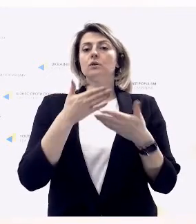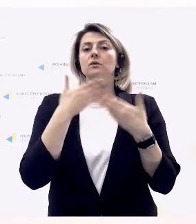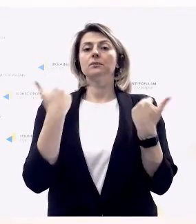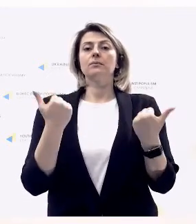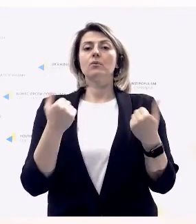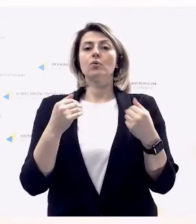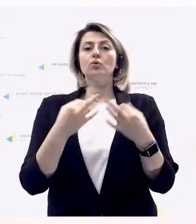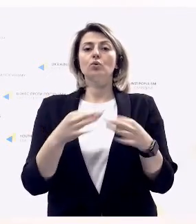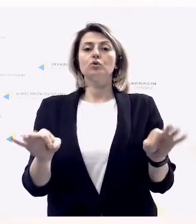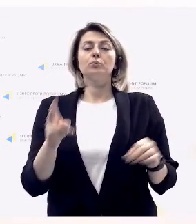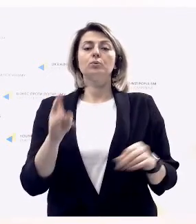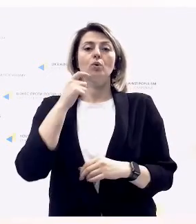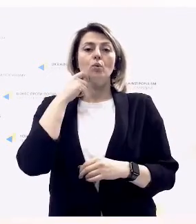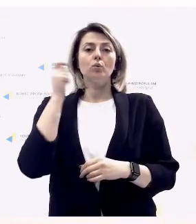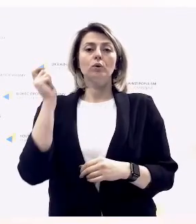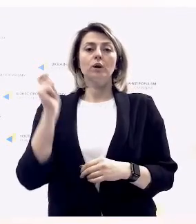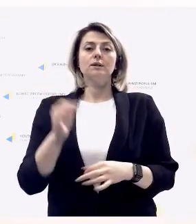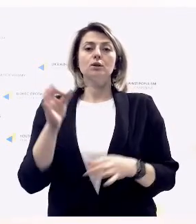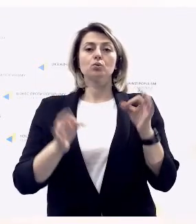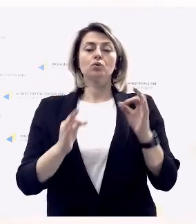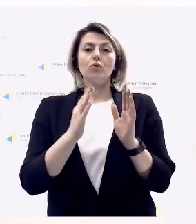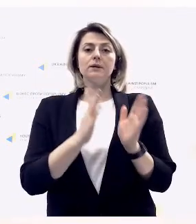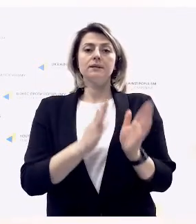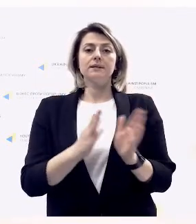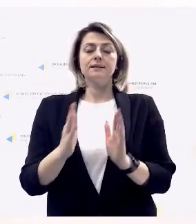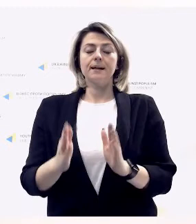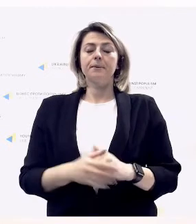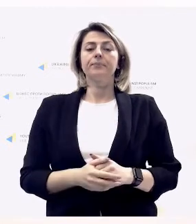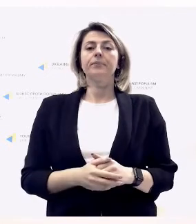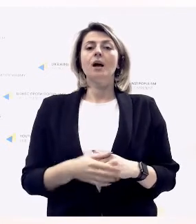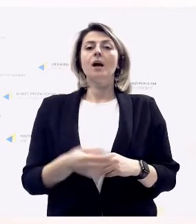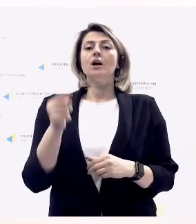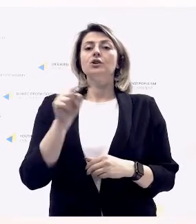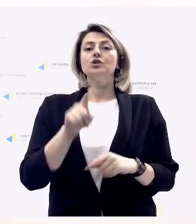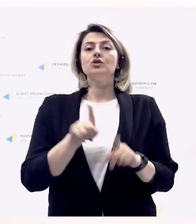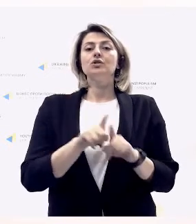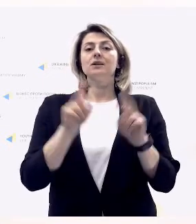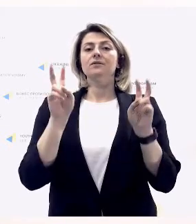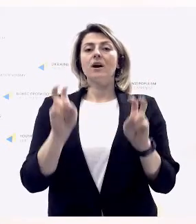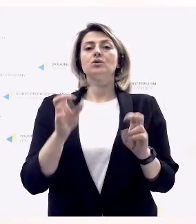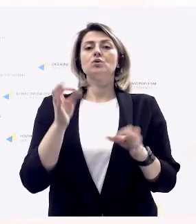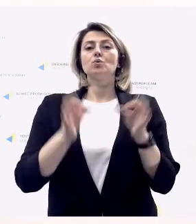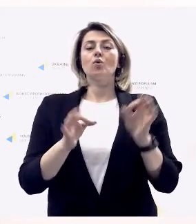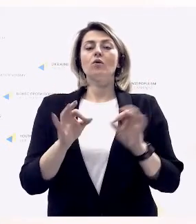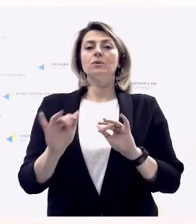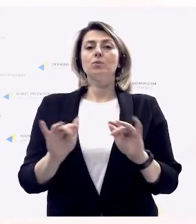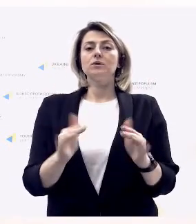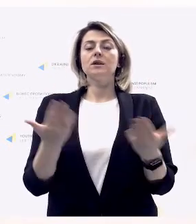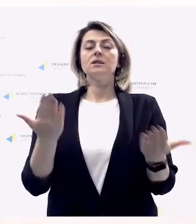до української судової системи, ті ж так звані судові процеси,